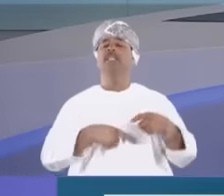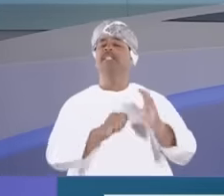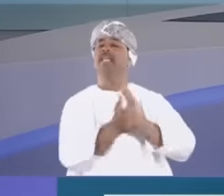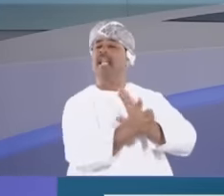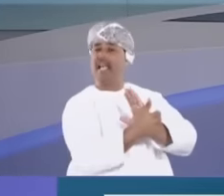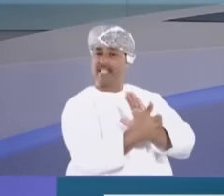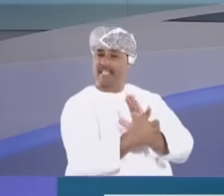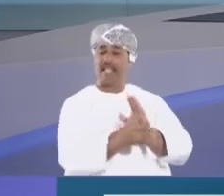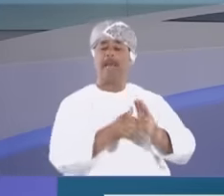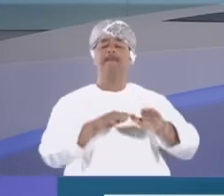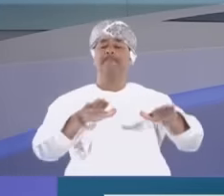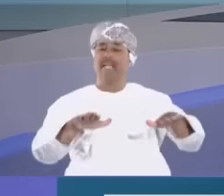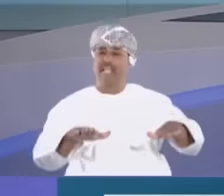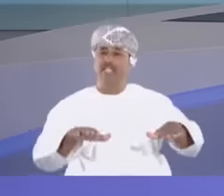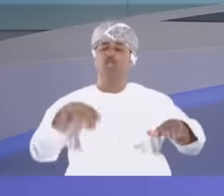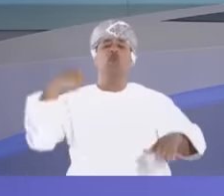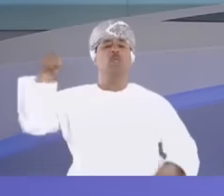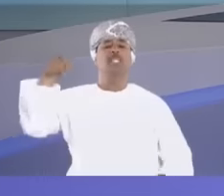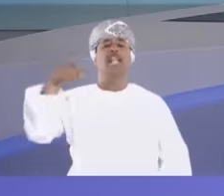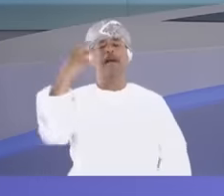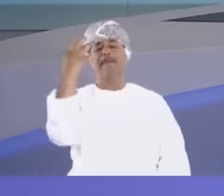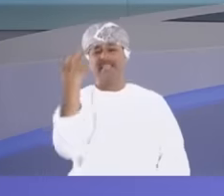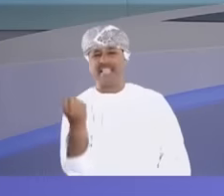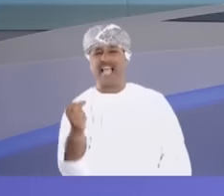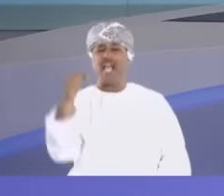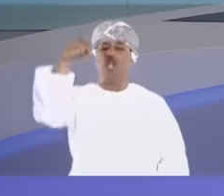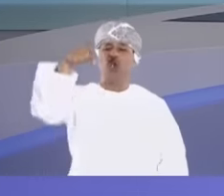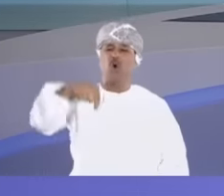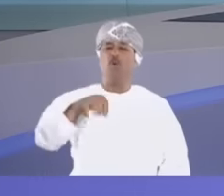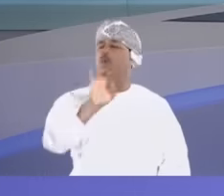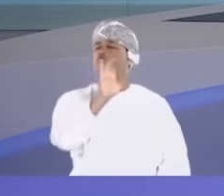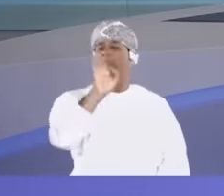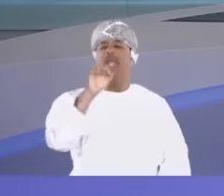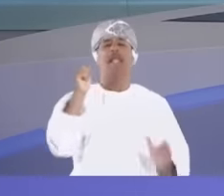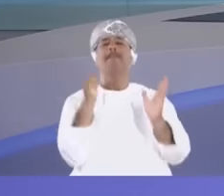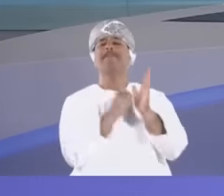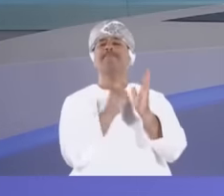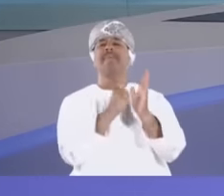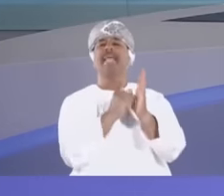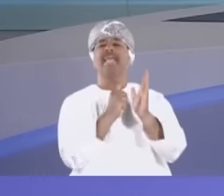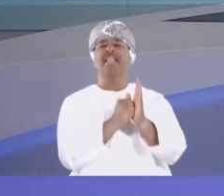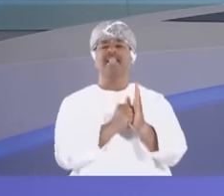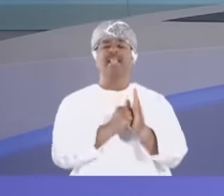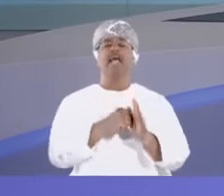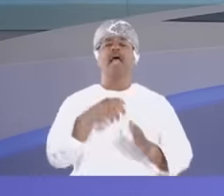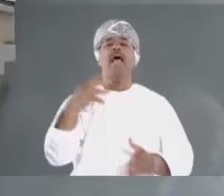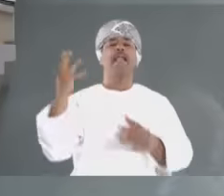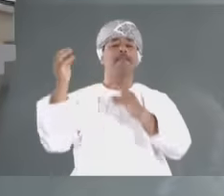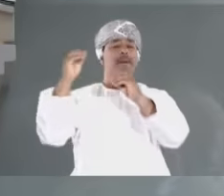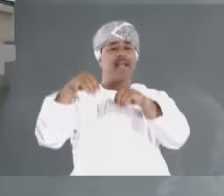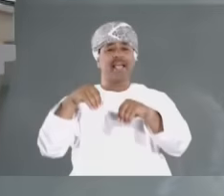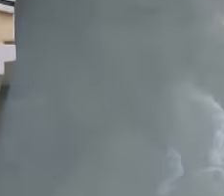فترأس مجلس الوزراء مساء هذا اليوم ببيت البركة العامر.